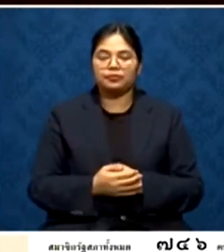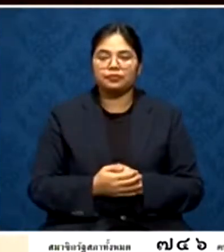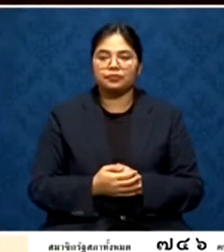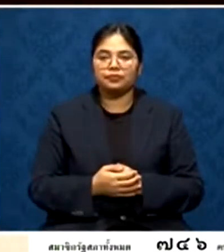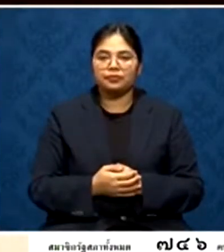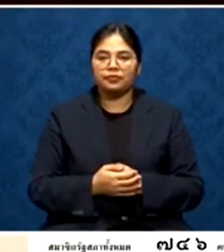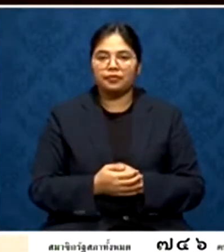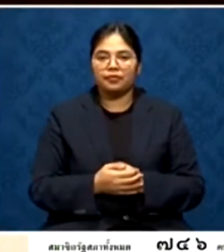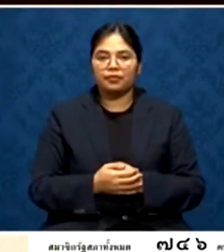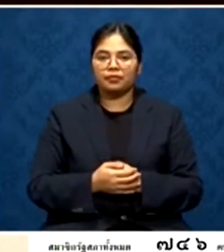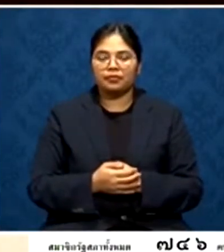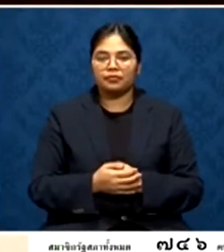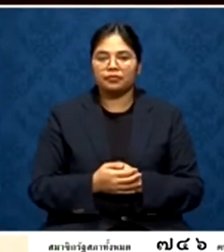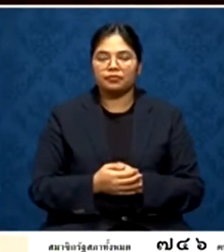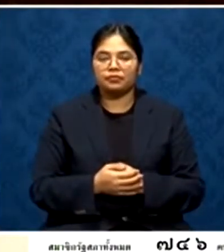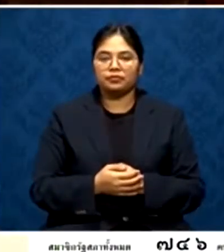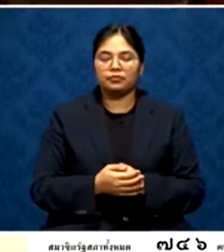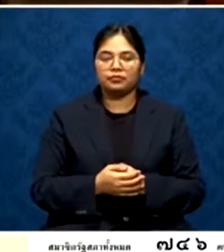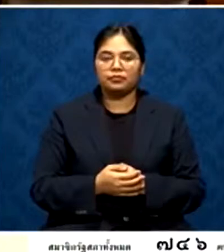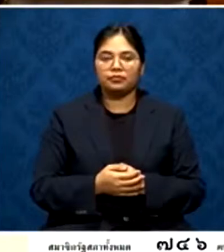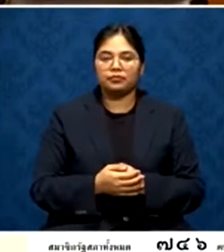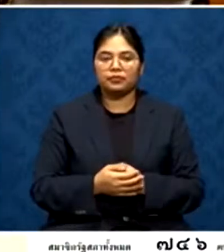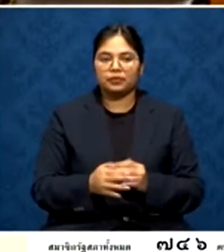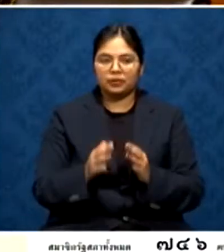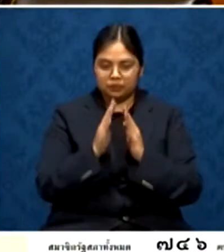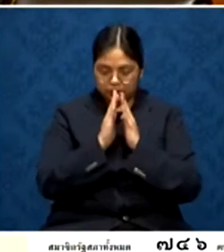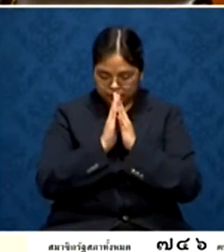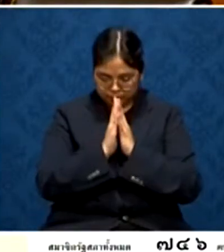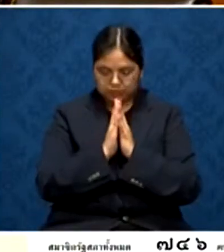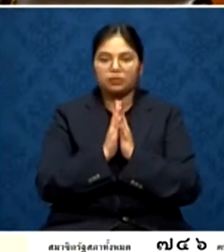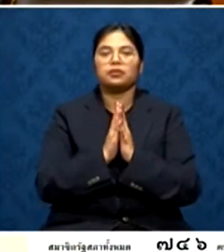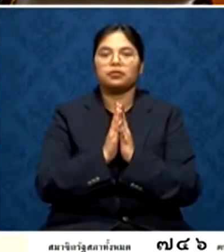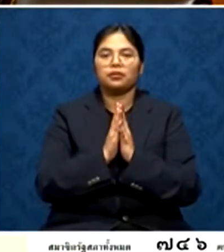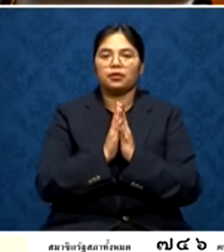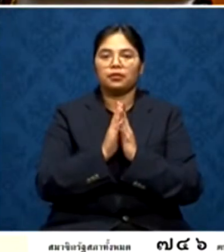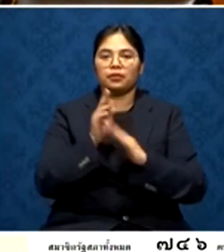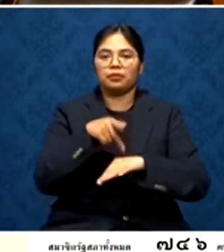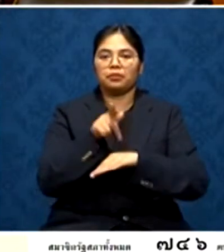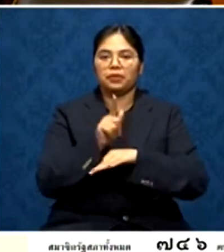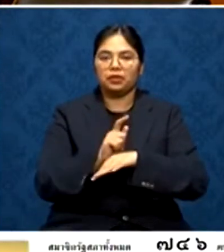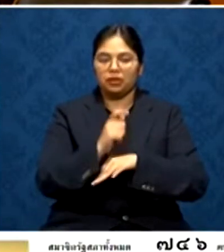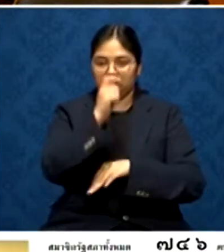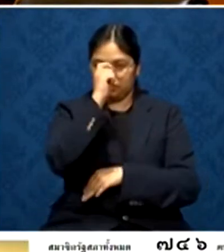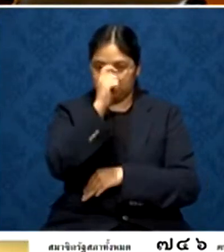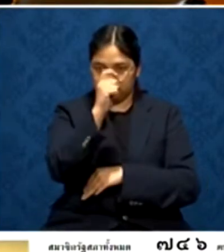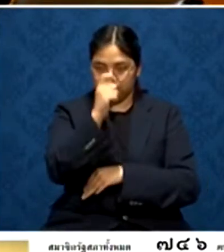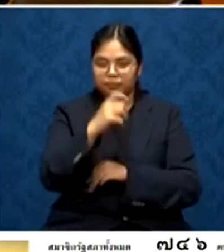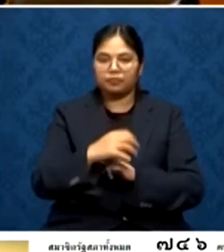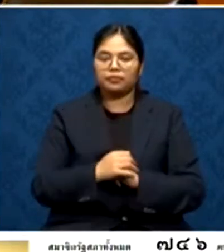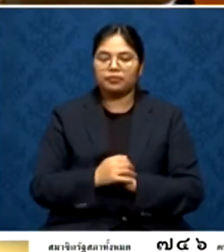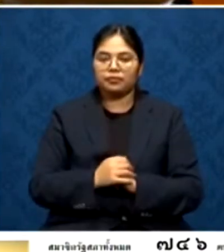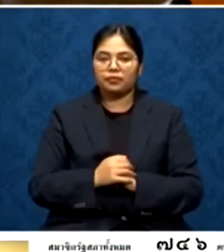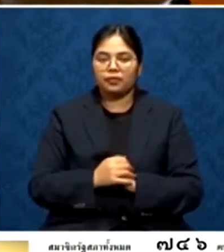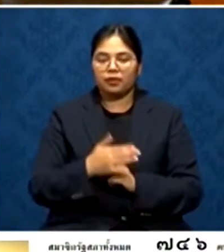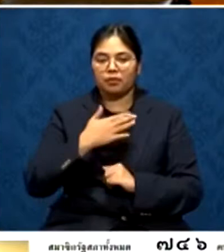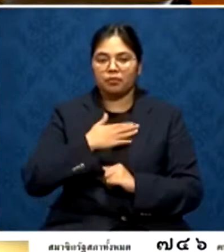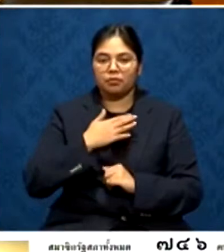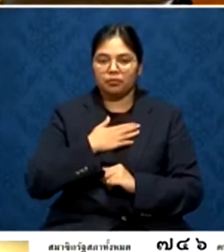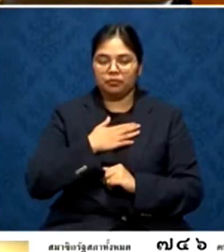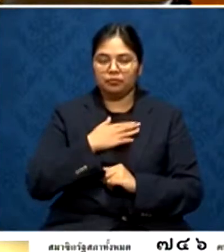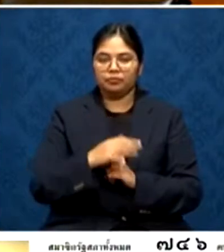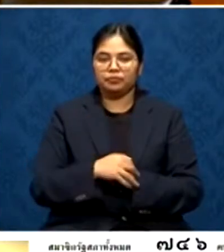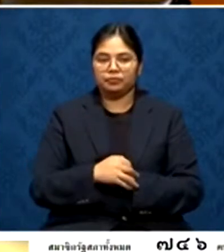กราบเรียนท่านประธานรัฐสภาที่เคารพกระผมนายสุริยะ